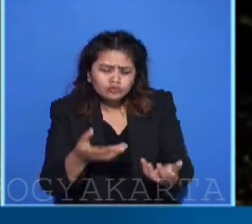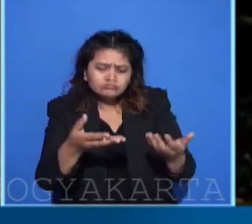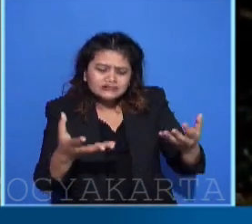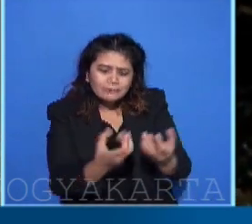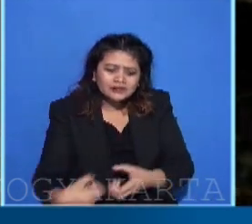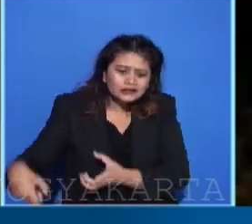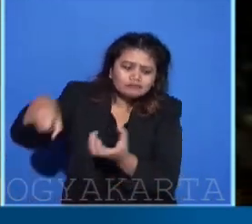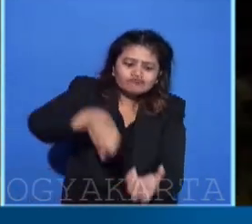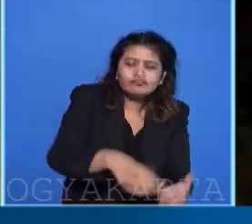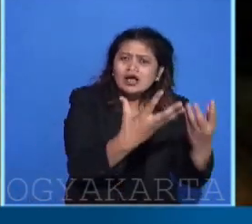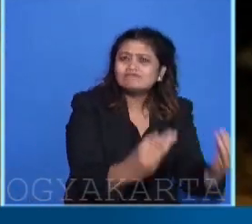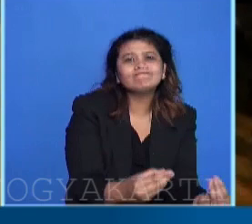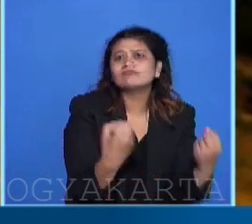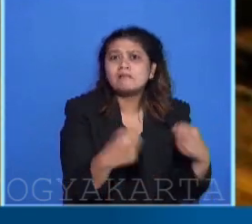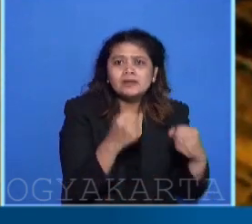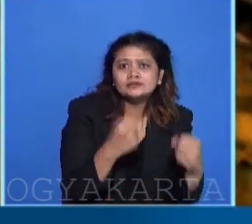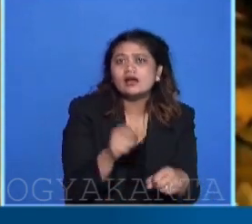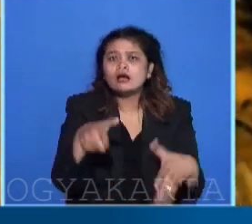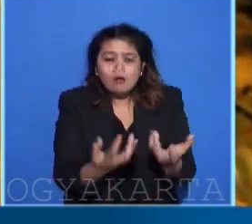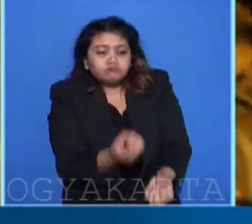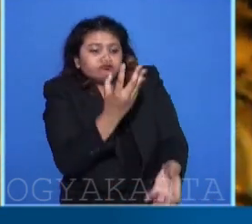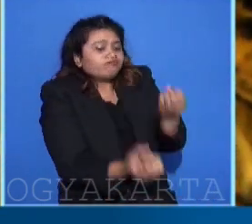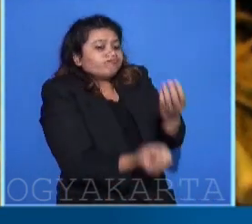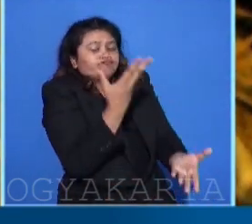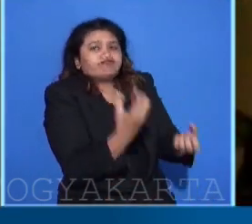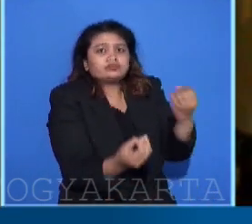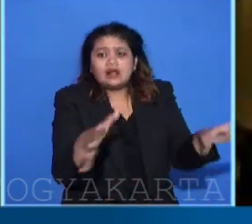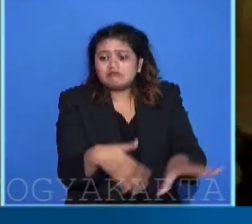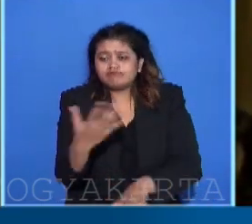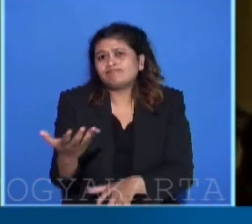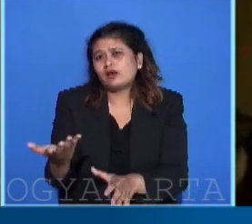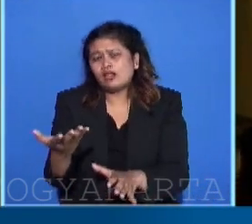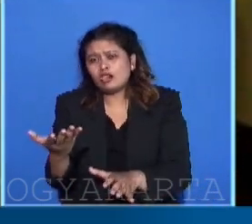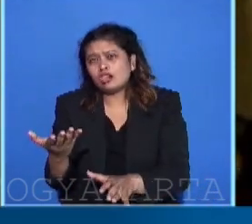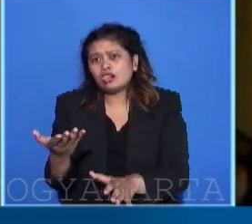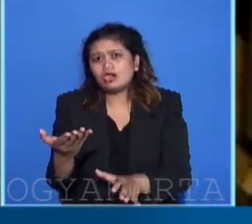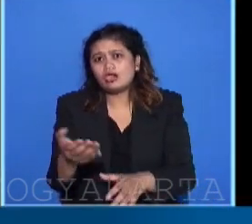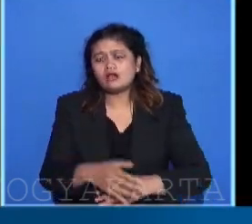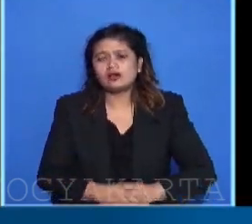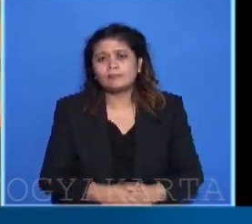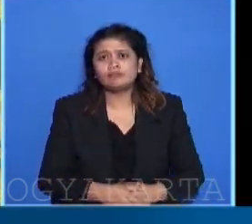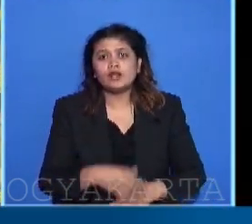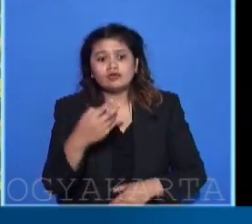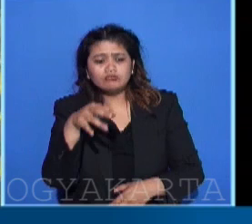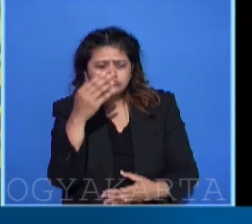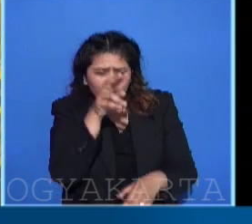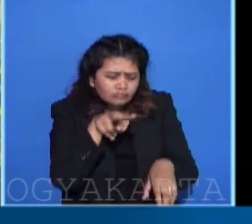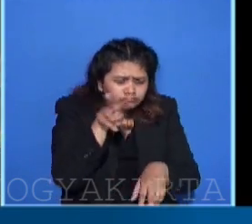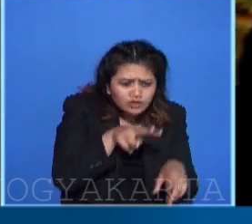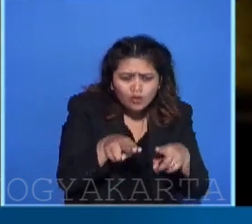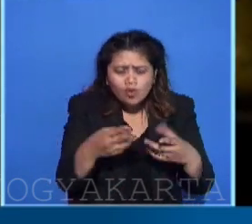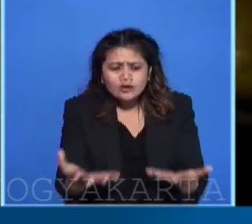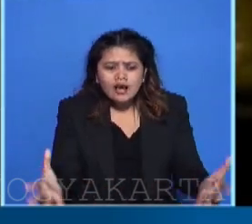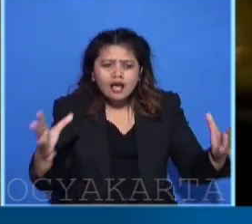memadamkan api korban terjebak dalam kobaran api dan jasad korban akhirnya ditemukan oleh tetangganya usai melakukan proses